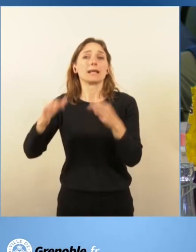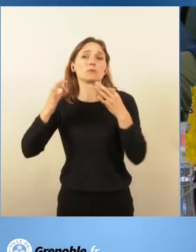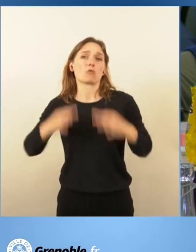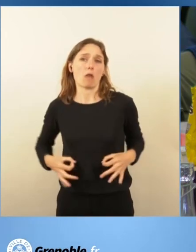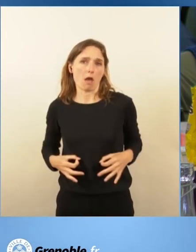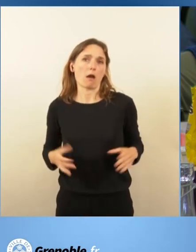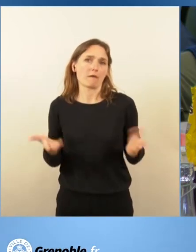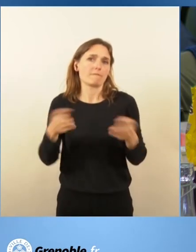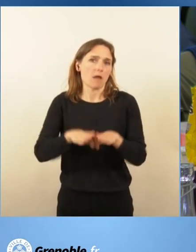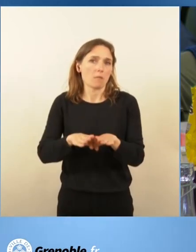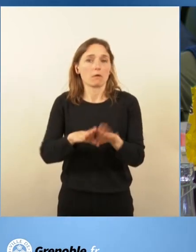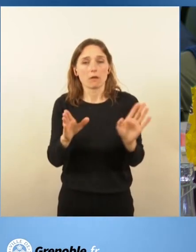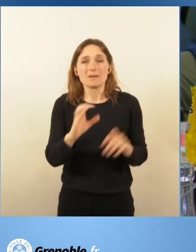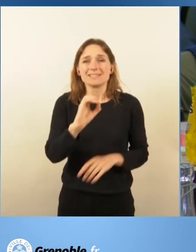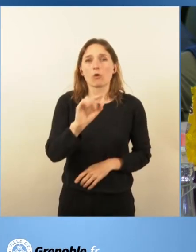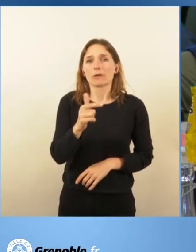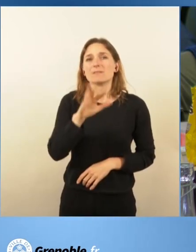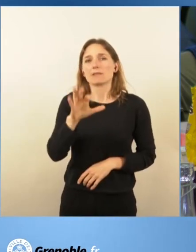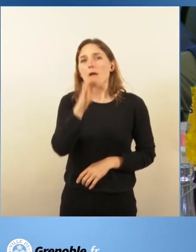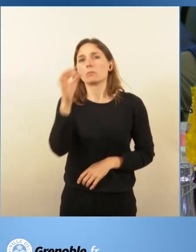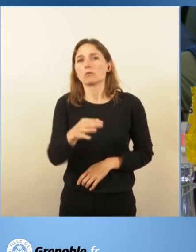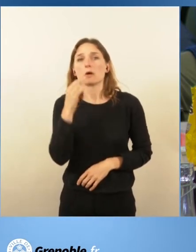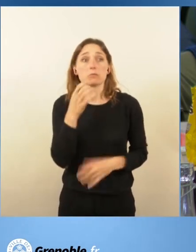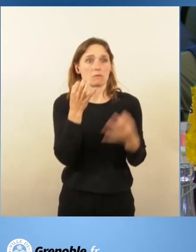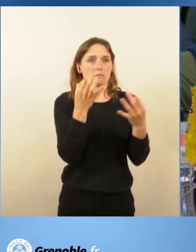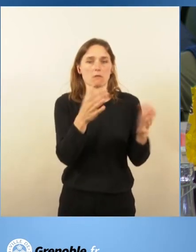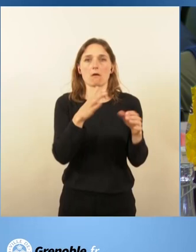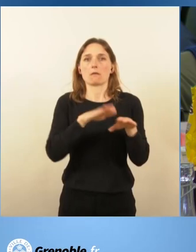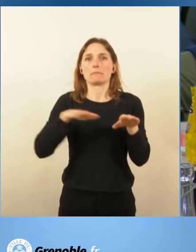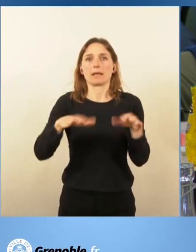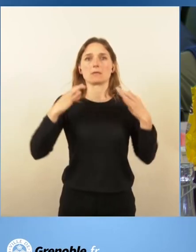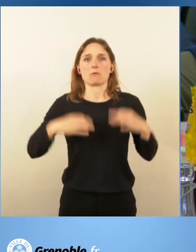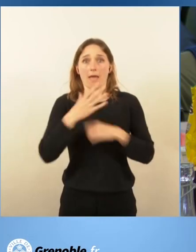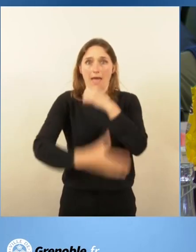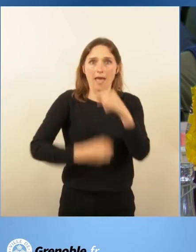0,5% de tous les temps périscolaires de l'année